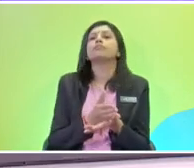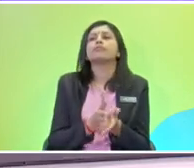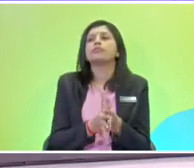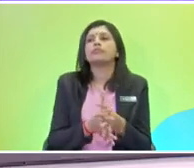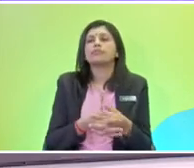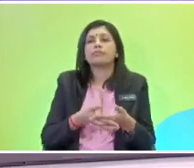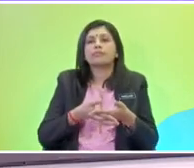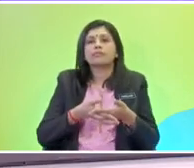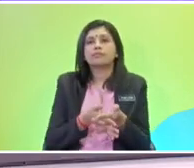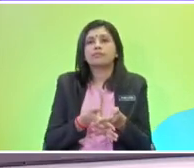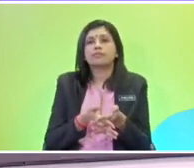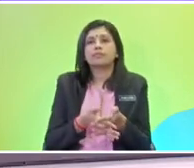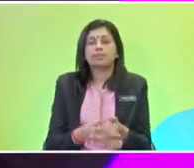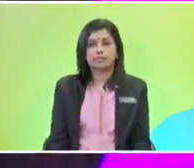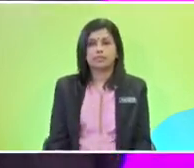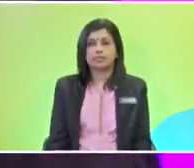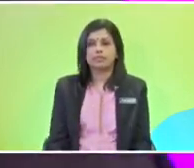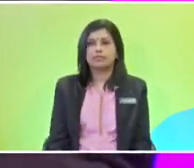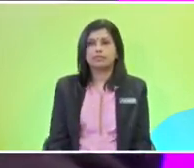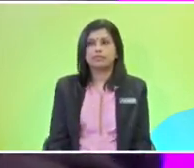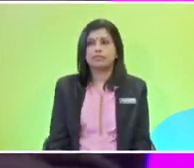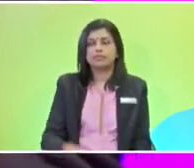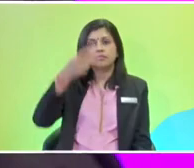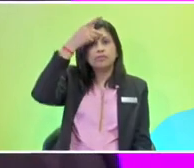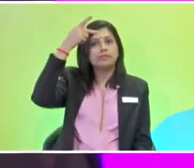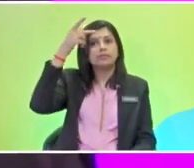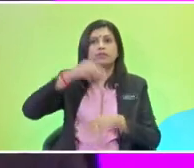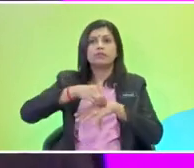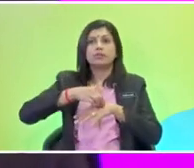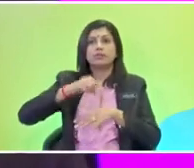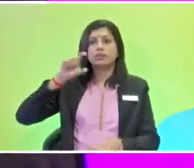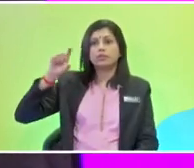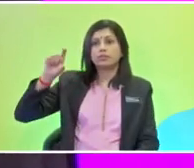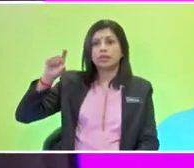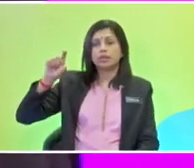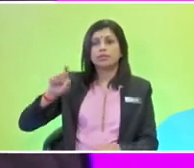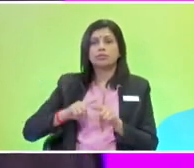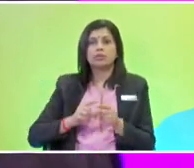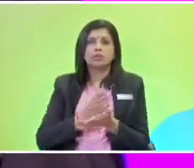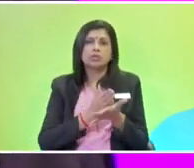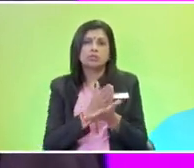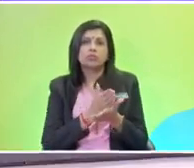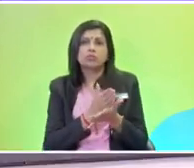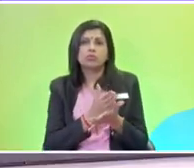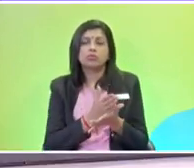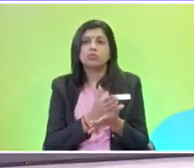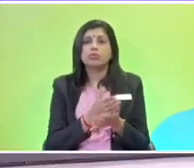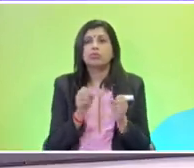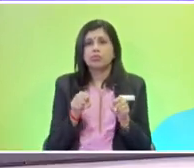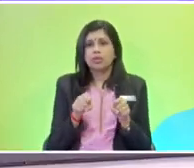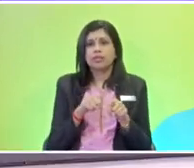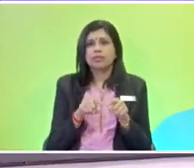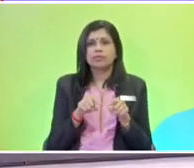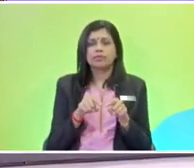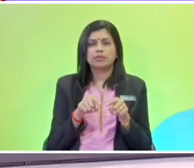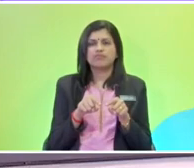ni. Ya, macam tu. Okey, sebab kulit dia tebal. Tapi kalau kita potong pakai pisau pun boleh, tapi jangan sampai dia kena isi dia.